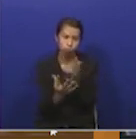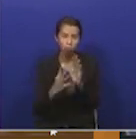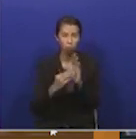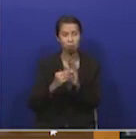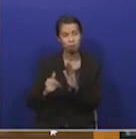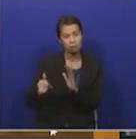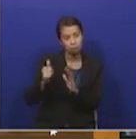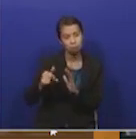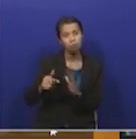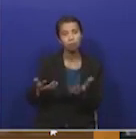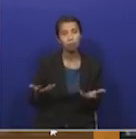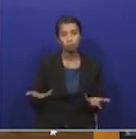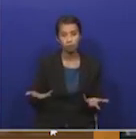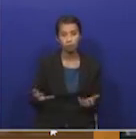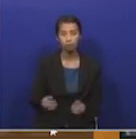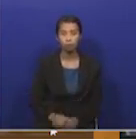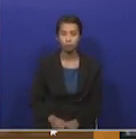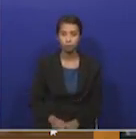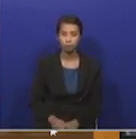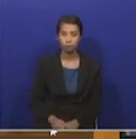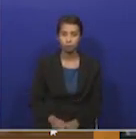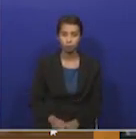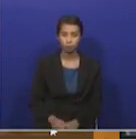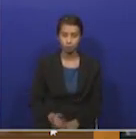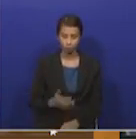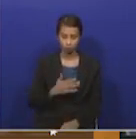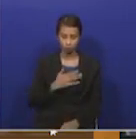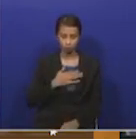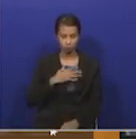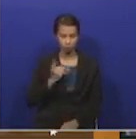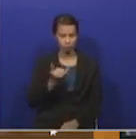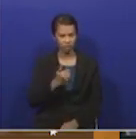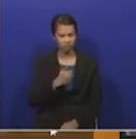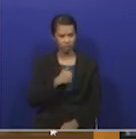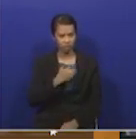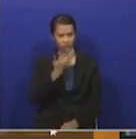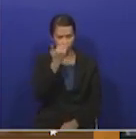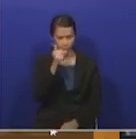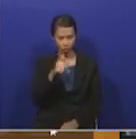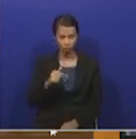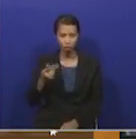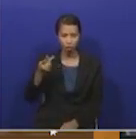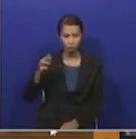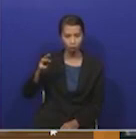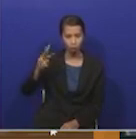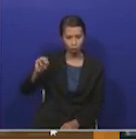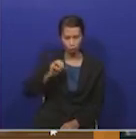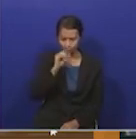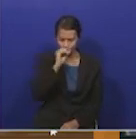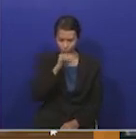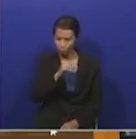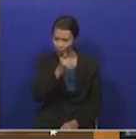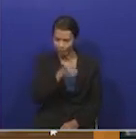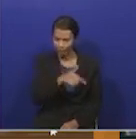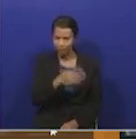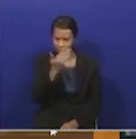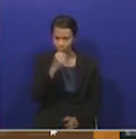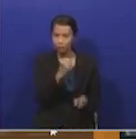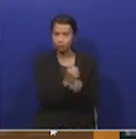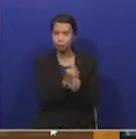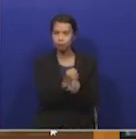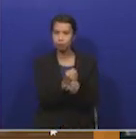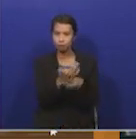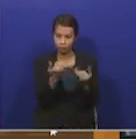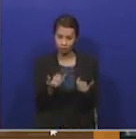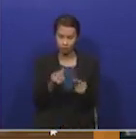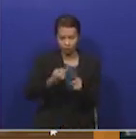ำเช่นนี้ดิฉันก็ไม่มั่นใจว่านี่คือการฝืนมติครม.หรือไม่และด้วยเวลาอีกเพียงแค่